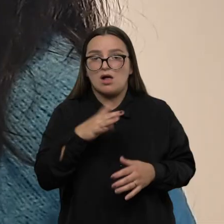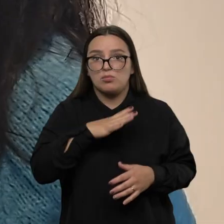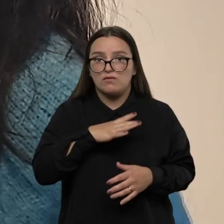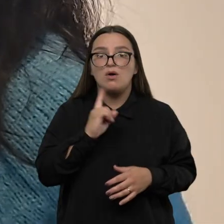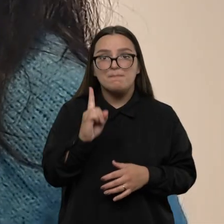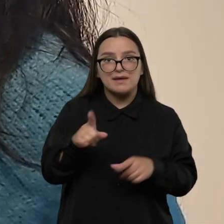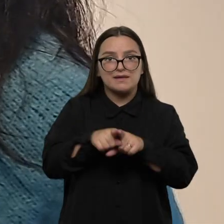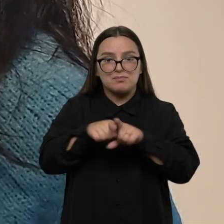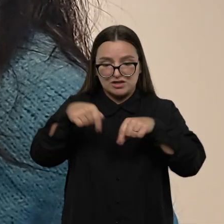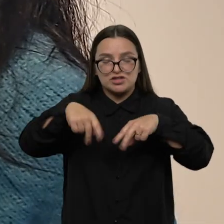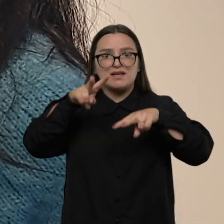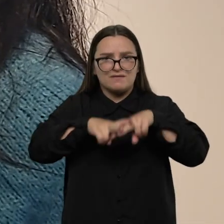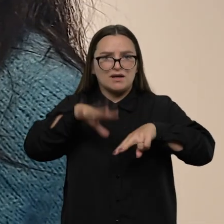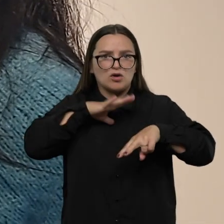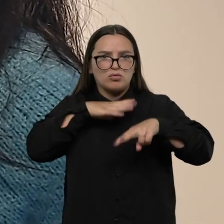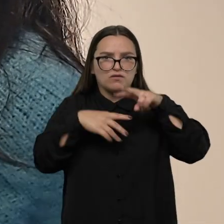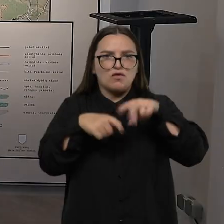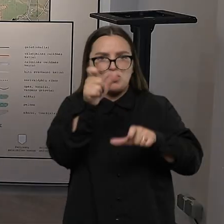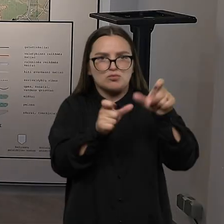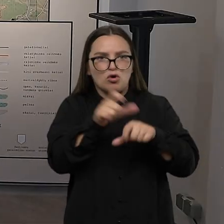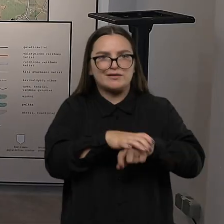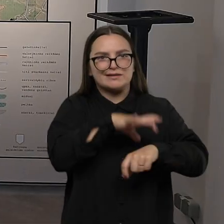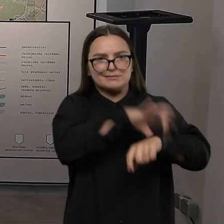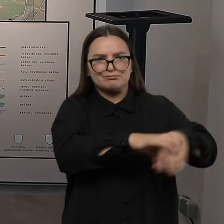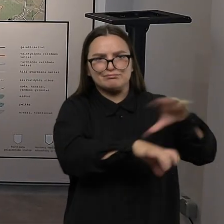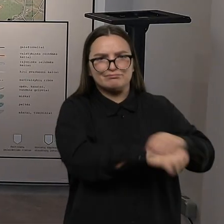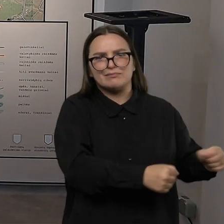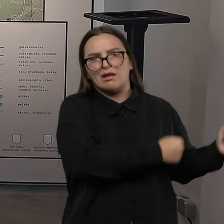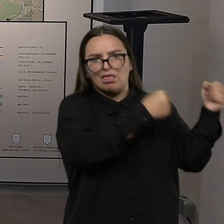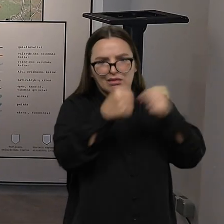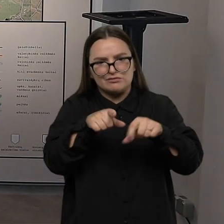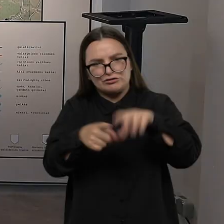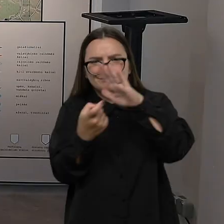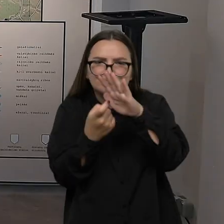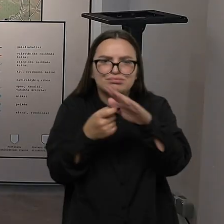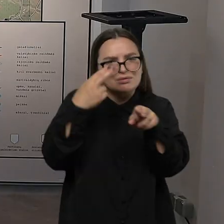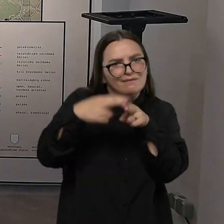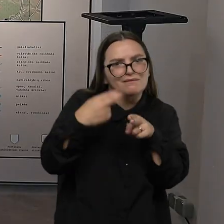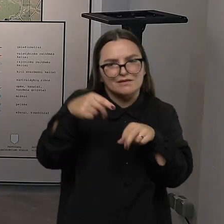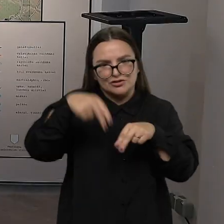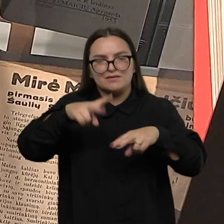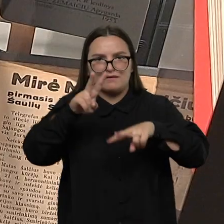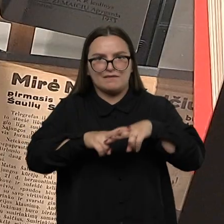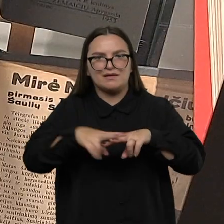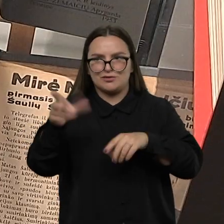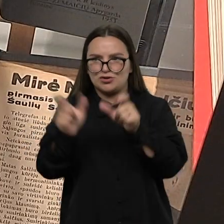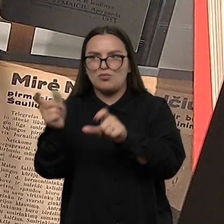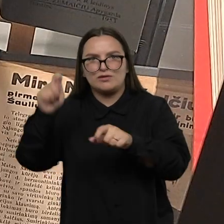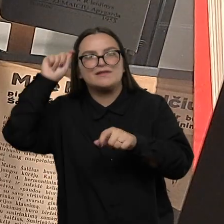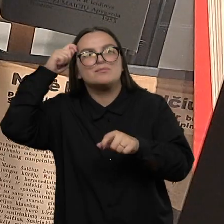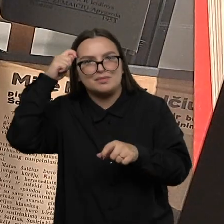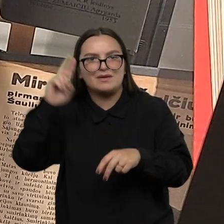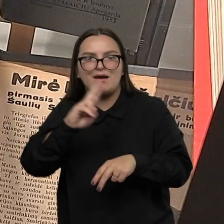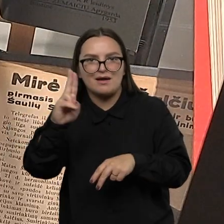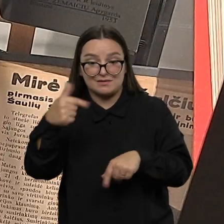čia vykdavo tie tardymai. Žmonės tai prisimena, kad šitose patalpose, dviejose, kur dabar